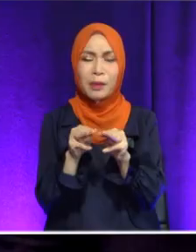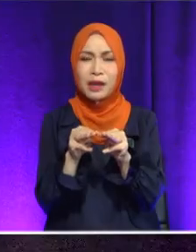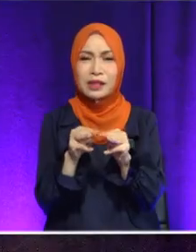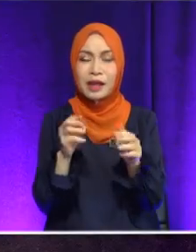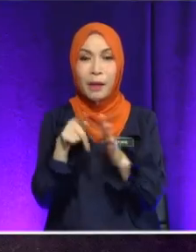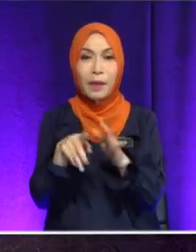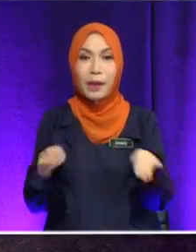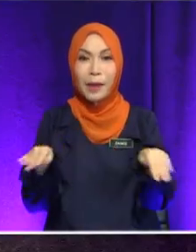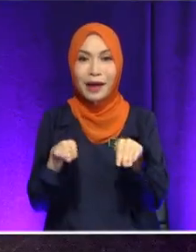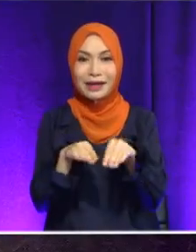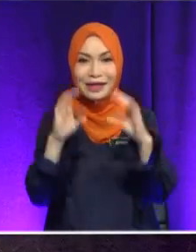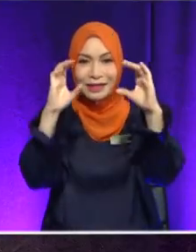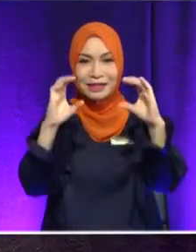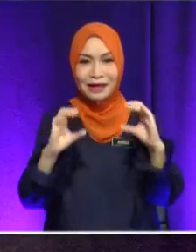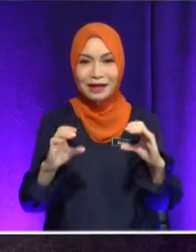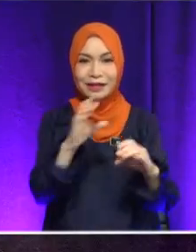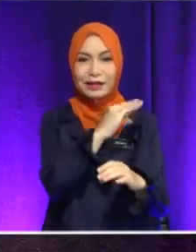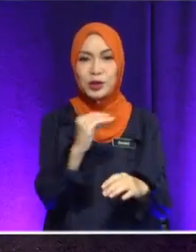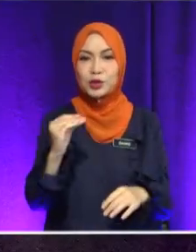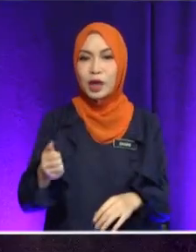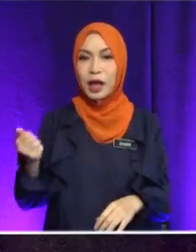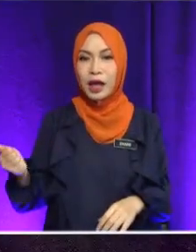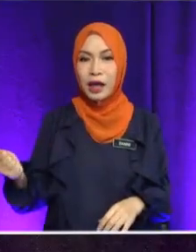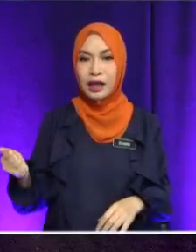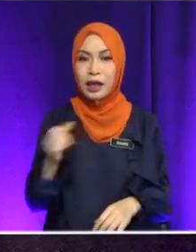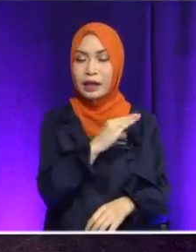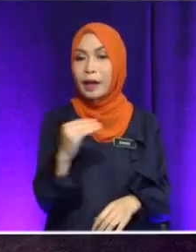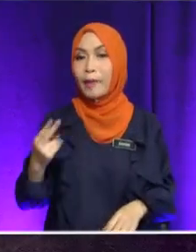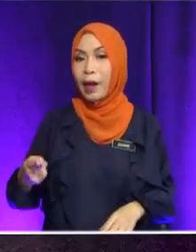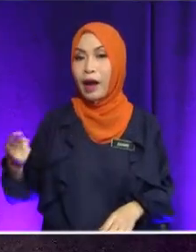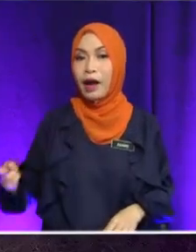teknik dan juga media untuk menghasilkan karya kita gunakan